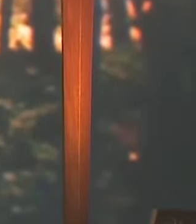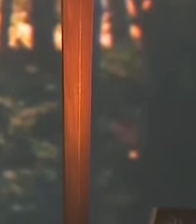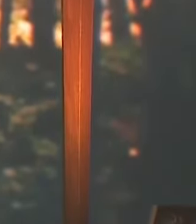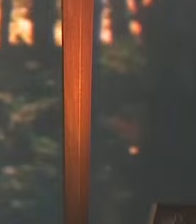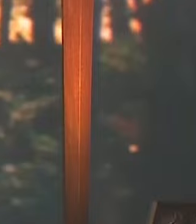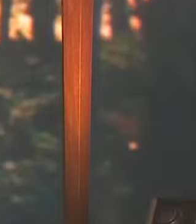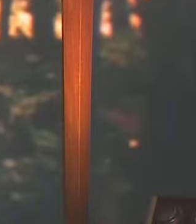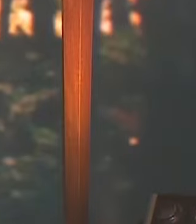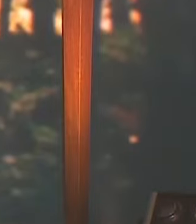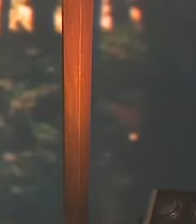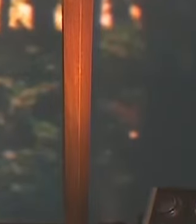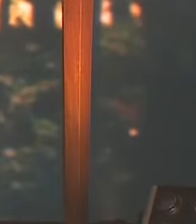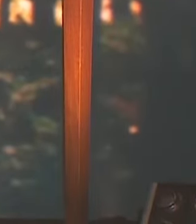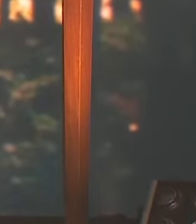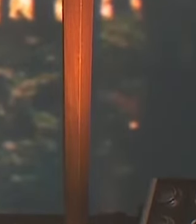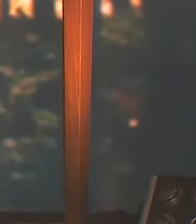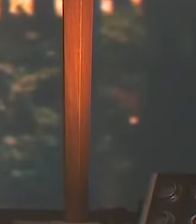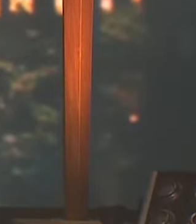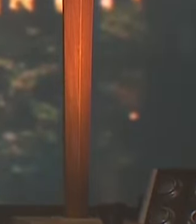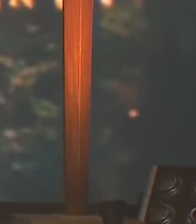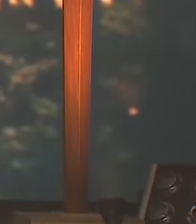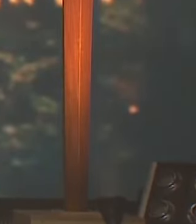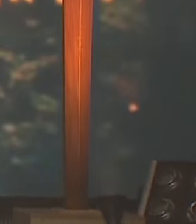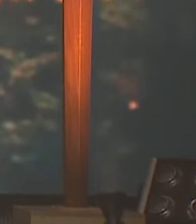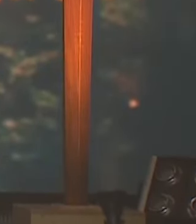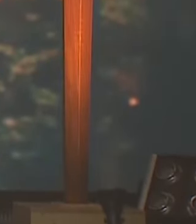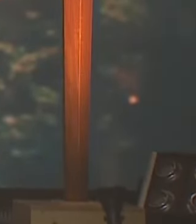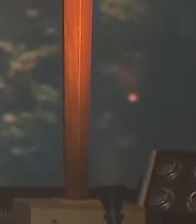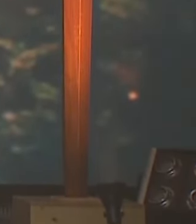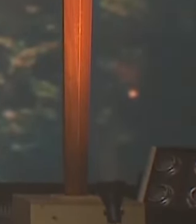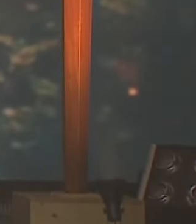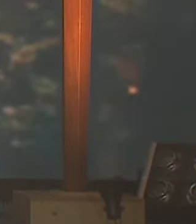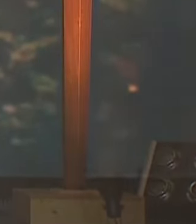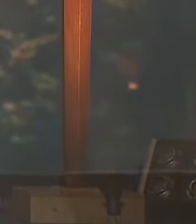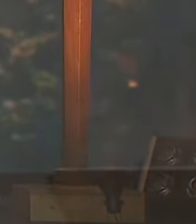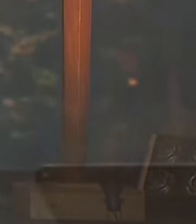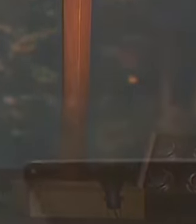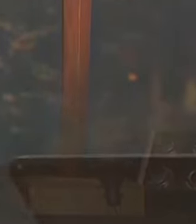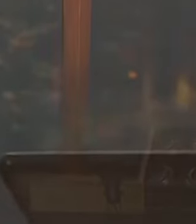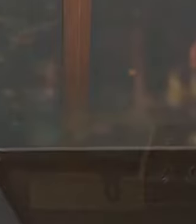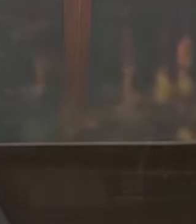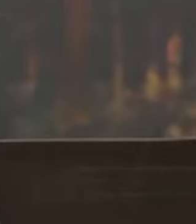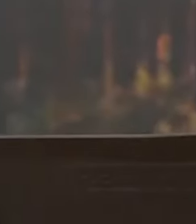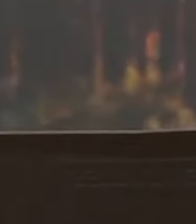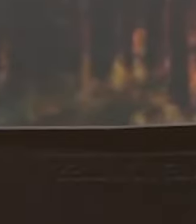조금 더딘 듯해도